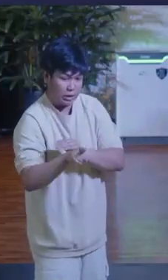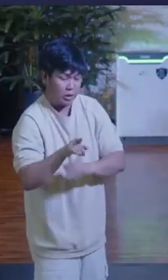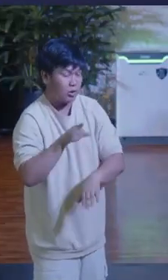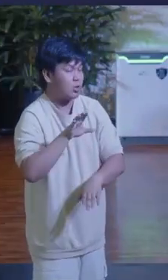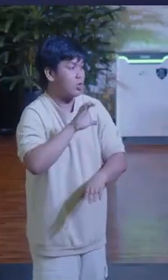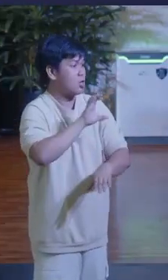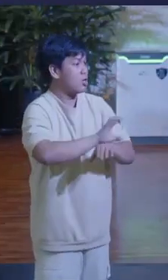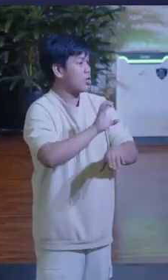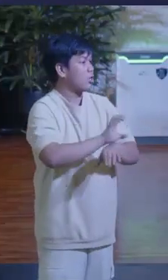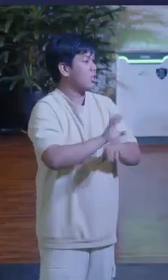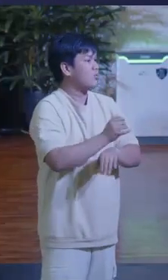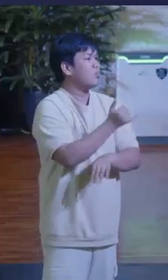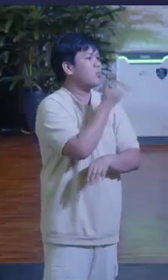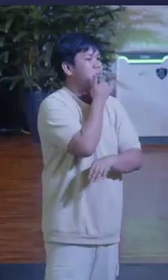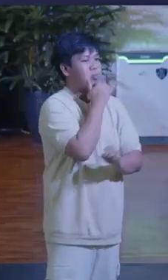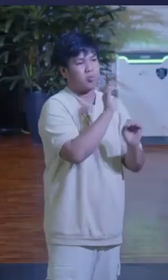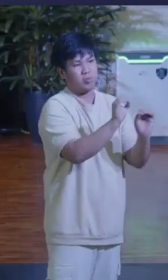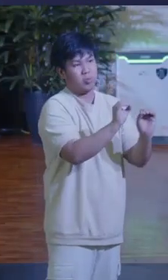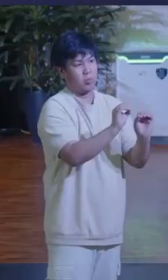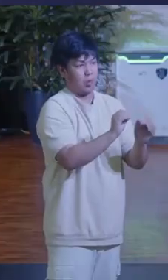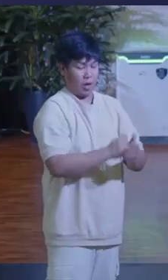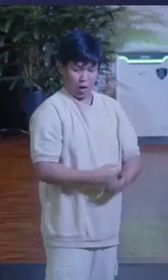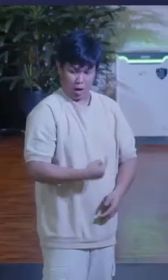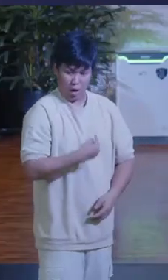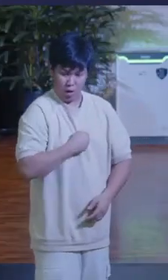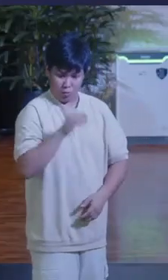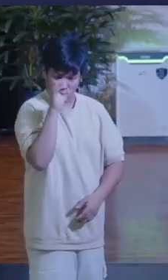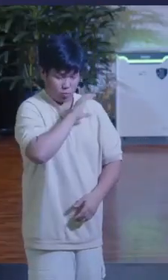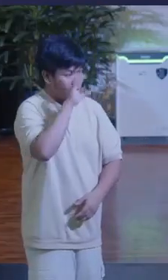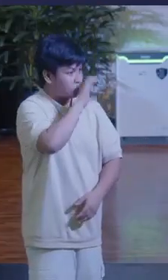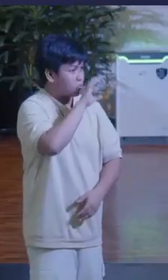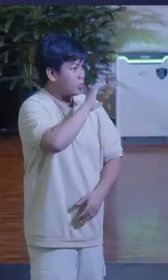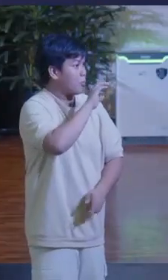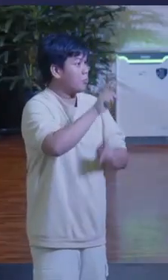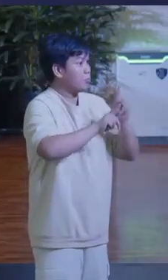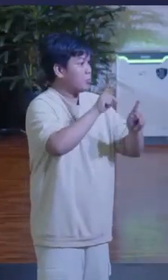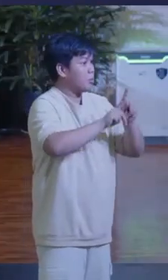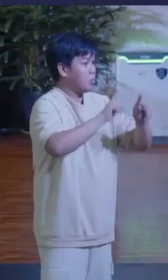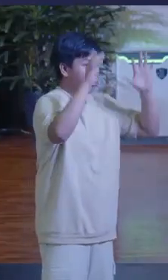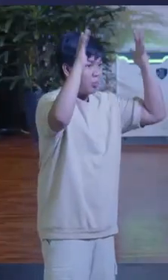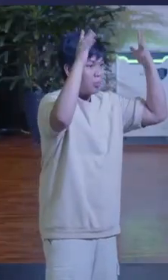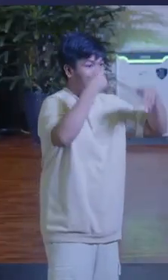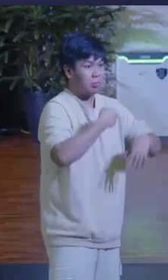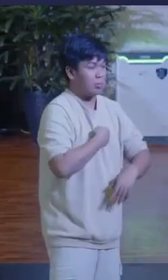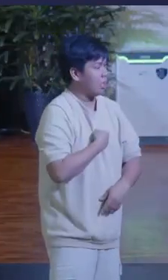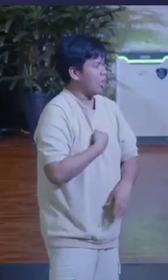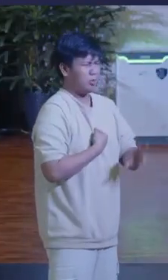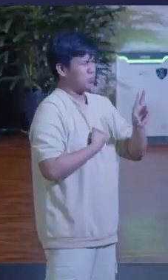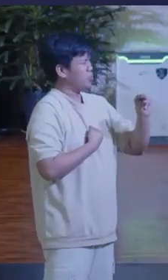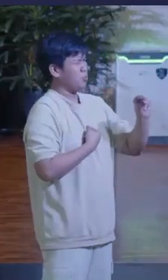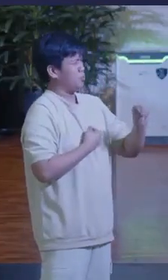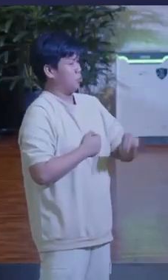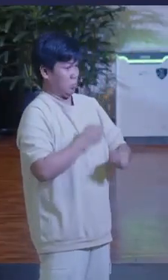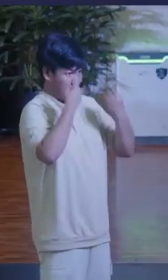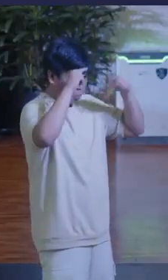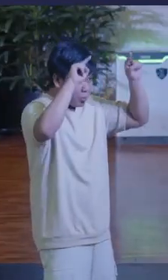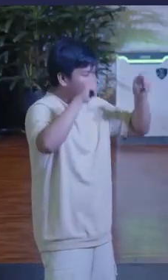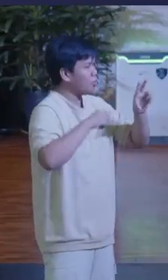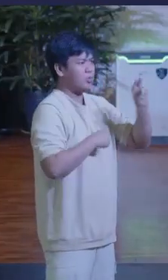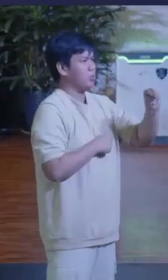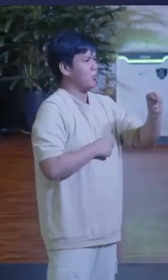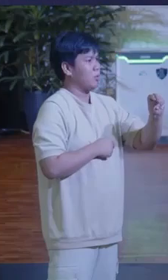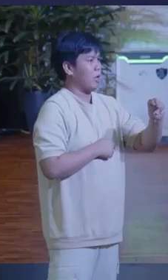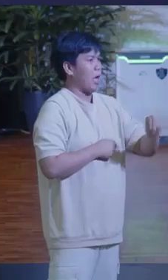sinabi niya, for I am now seeking the approval of men or of God. Ang sagot po doon, siyempre, ang kanyang hinahanap ay ang approval ni